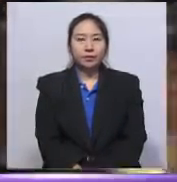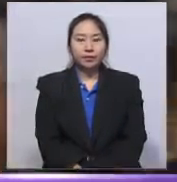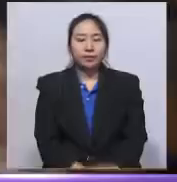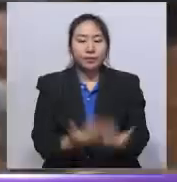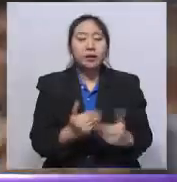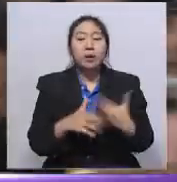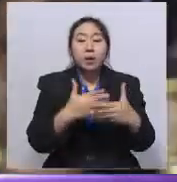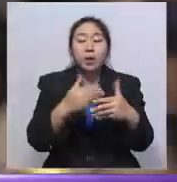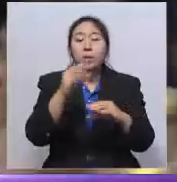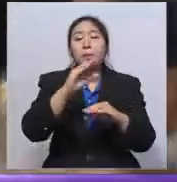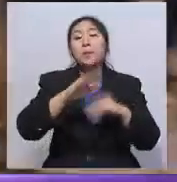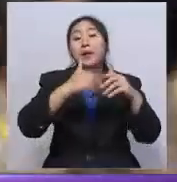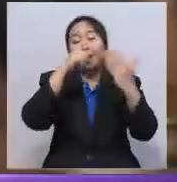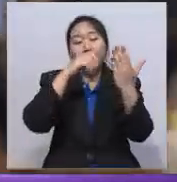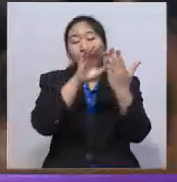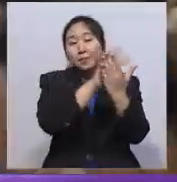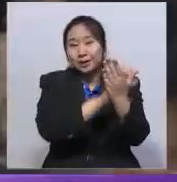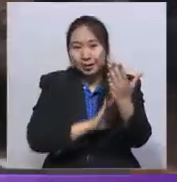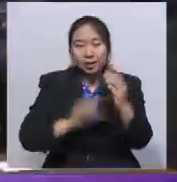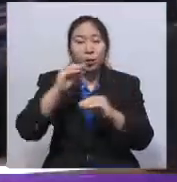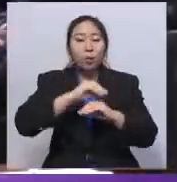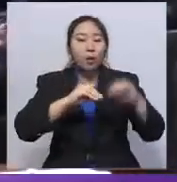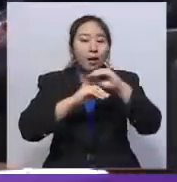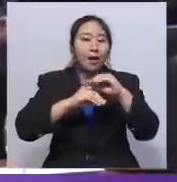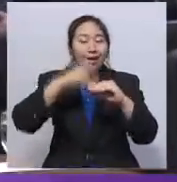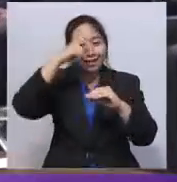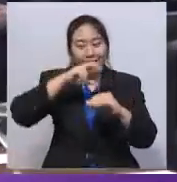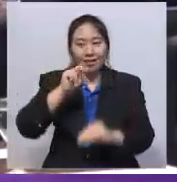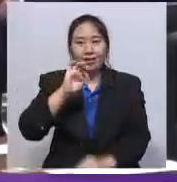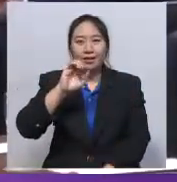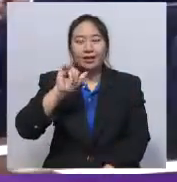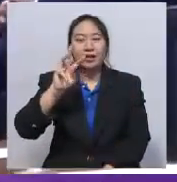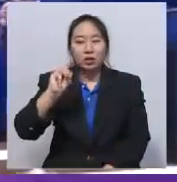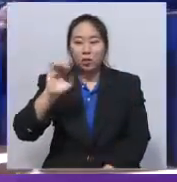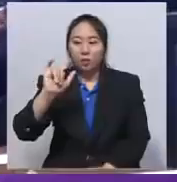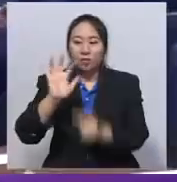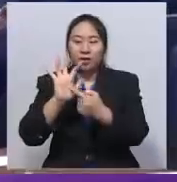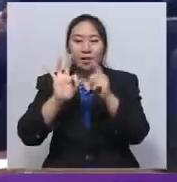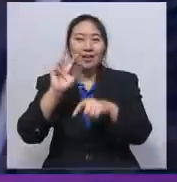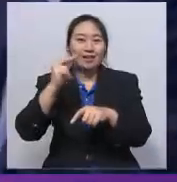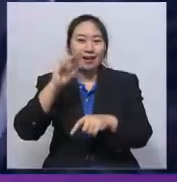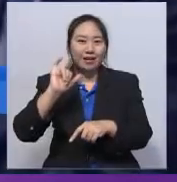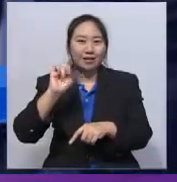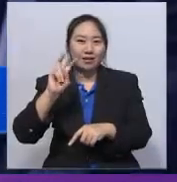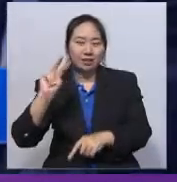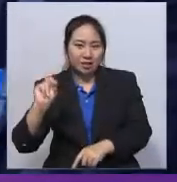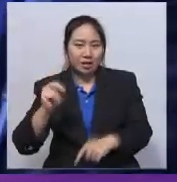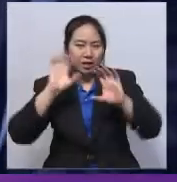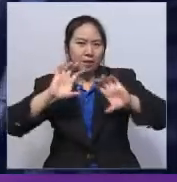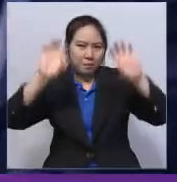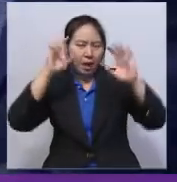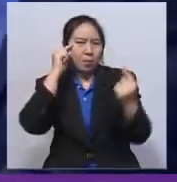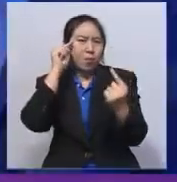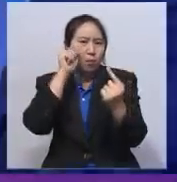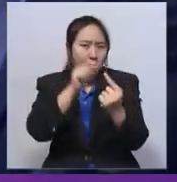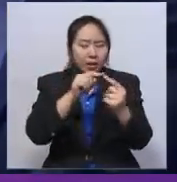การขับเคลื่อนการพัฒนาประเทศตามโครงการไทยนิยมยั่งยืนที่รัฐบาลมั่นหมายจะพัฒนาคุณภาพชีวิต